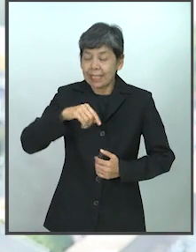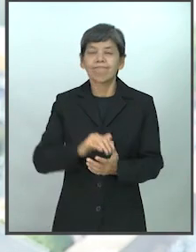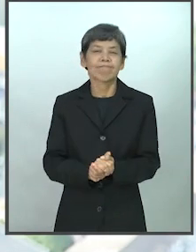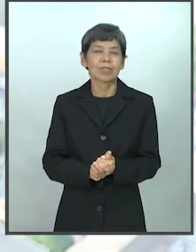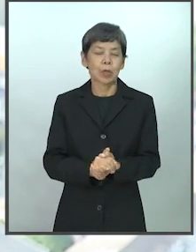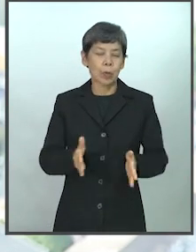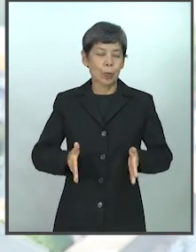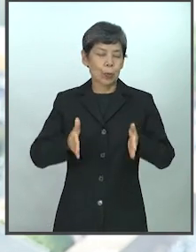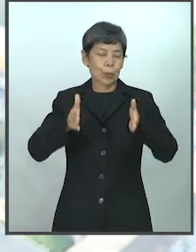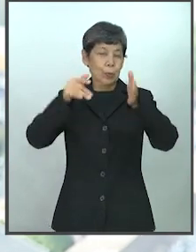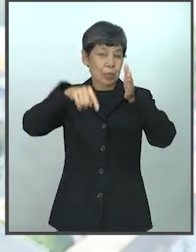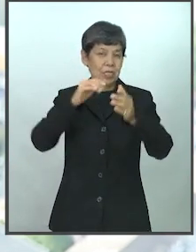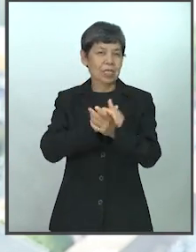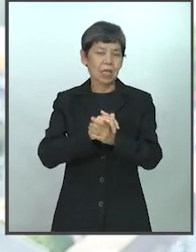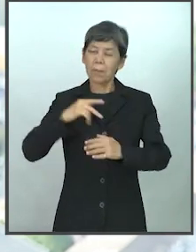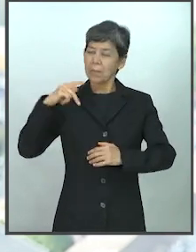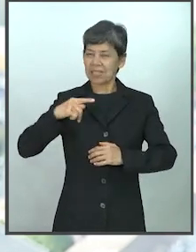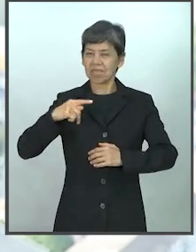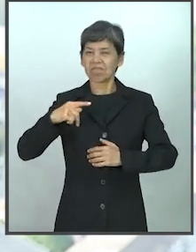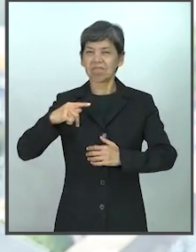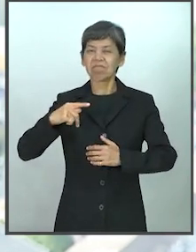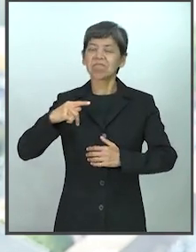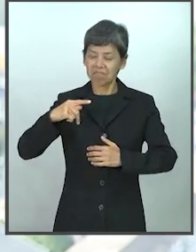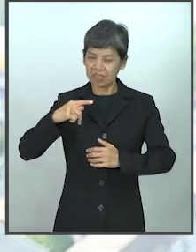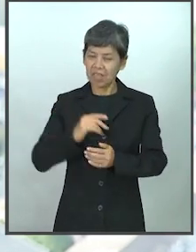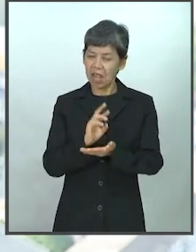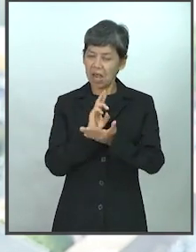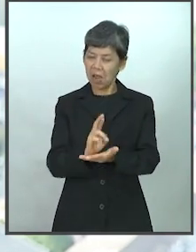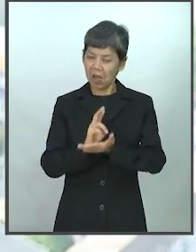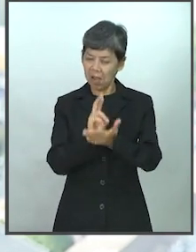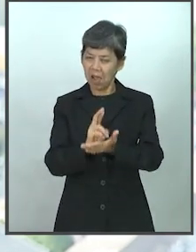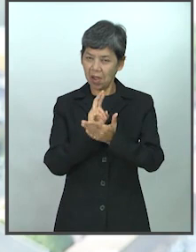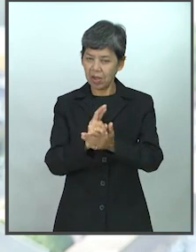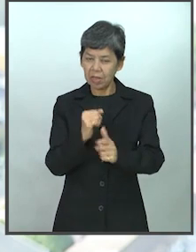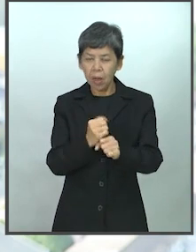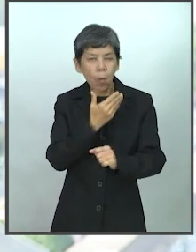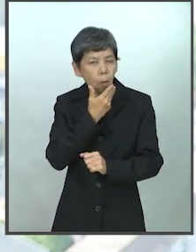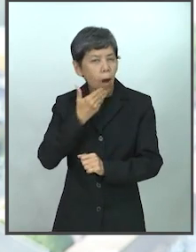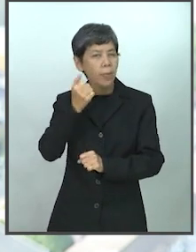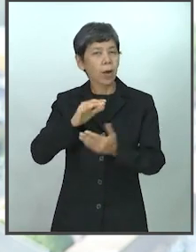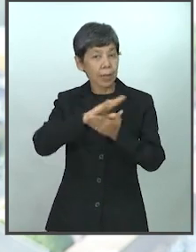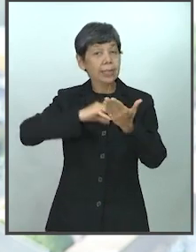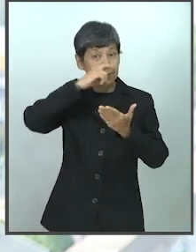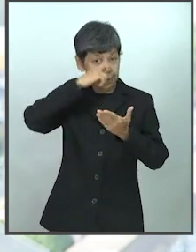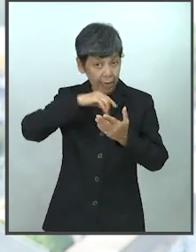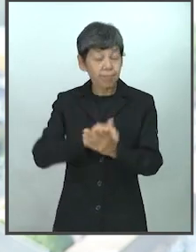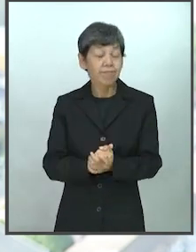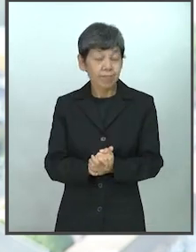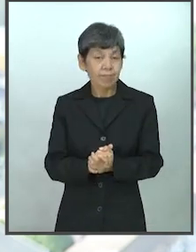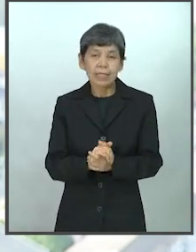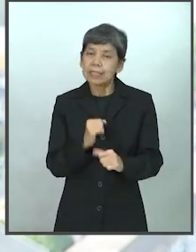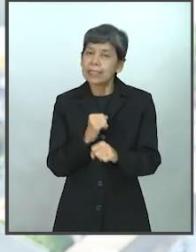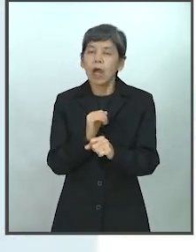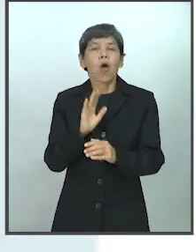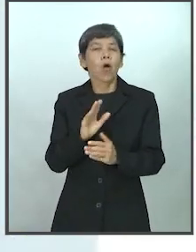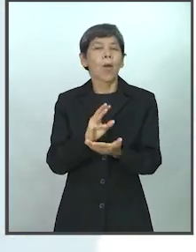ที่หนึ่งนะฮะที่เขามีงานสุดพิเศษนะฮะเป็นงานแจกรางวัลสำหรับคนที่ทำความดีในประเทศไทยนะครับนั่นก็คืองาน